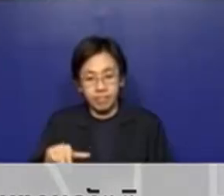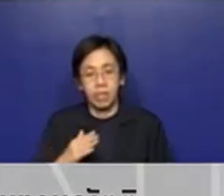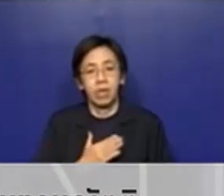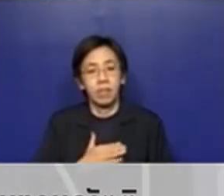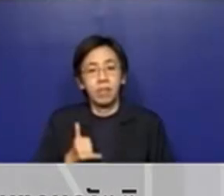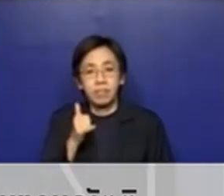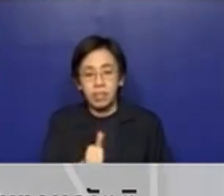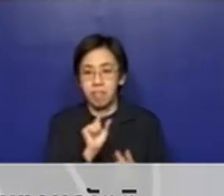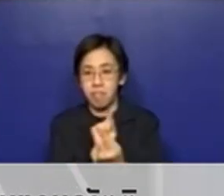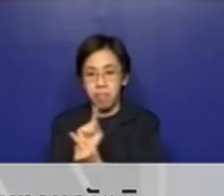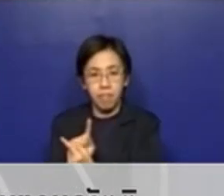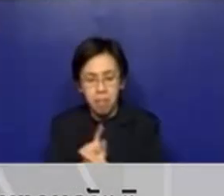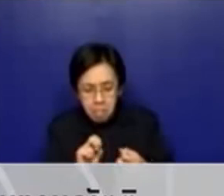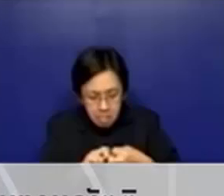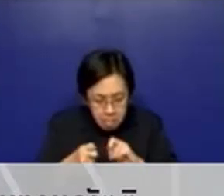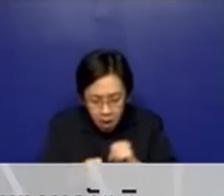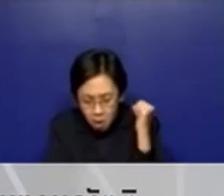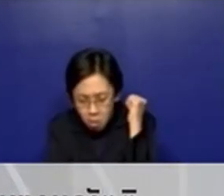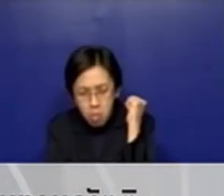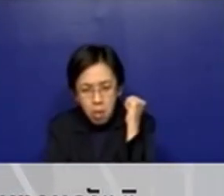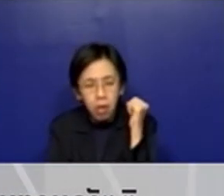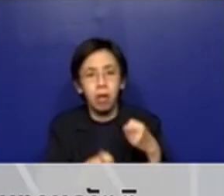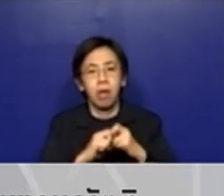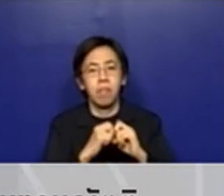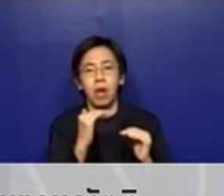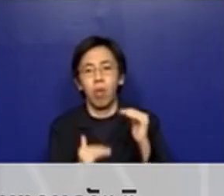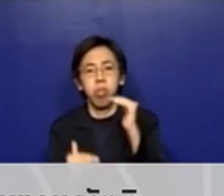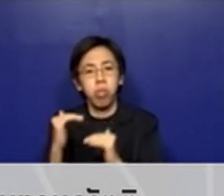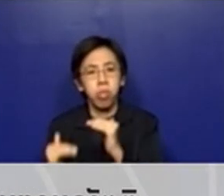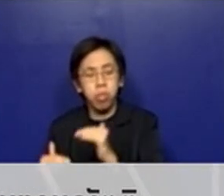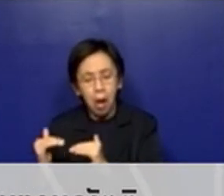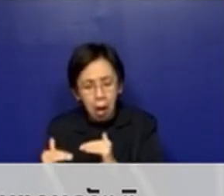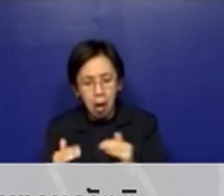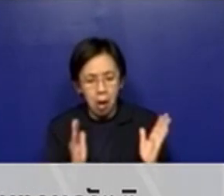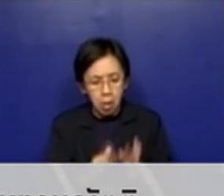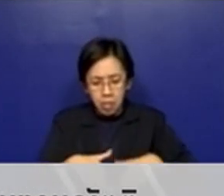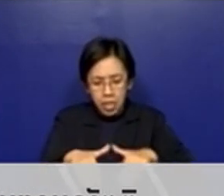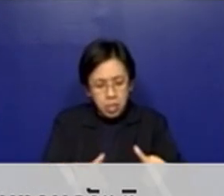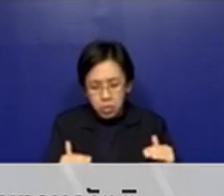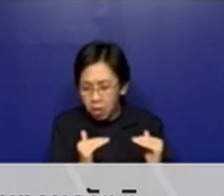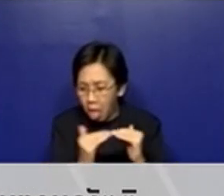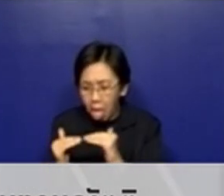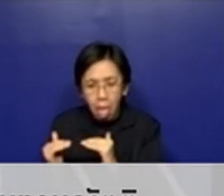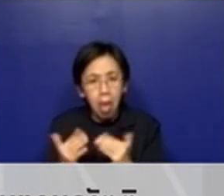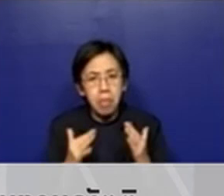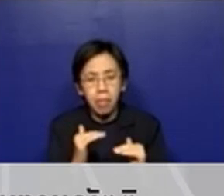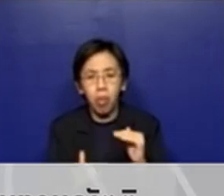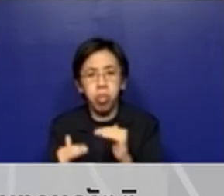่แต่ว่าอย่างไรก็ดีสุพรเขาก็เล่นหน้าที่นี้เต็มที่นะฮะเขาเตรียมเป็นองครักษ์พิทักษ์ข้างนอกสภ